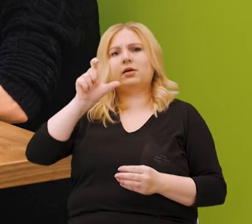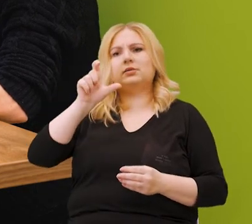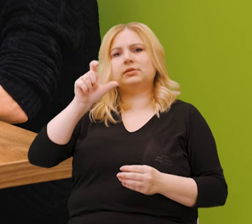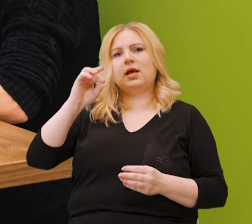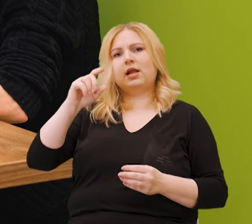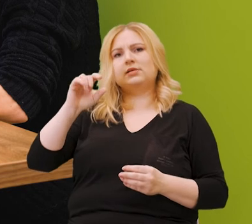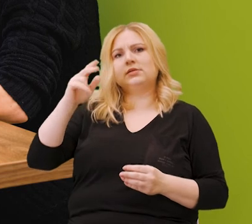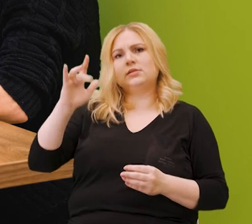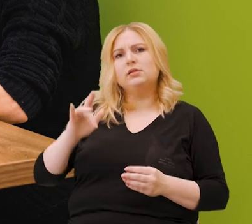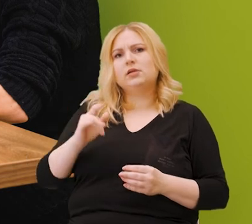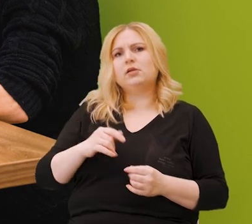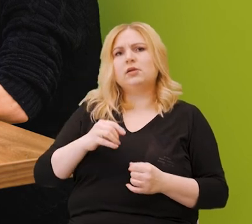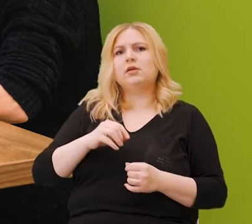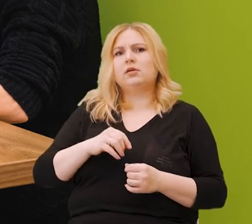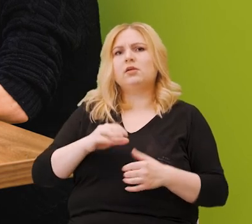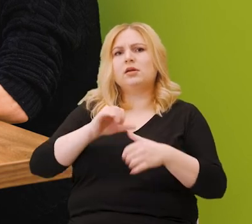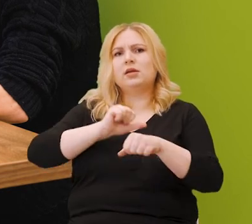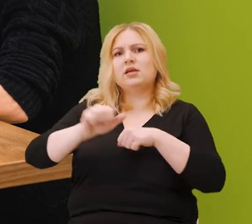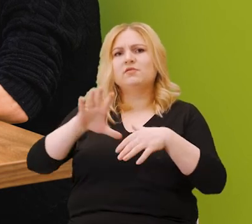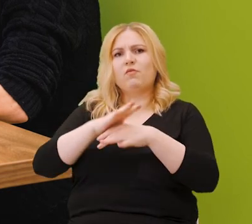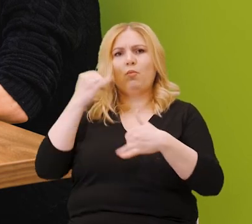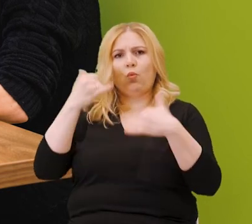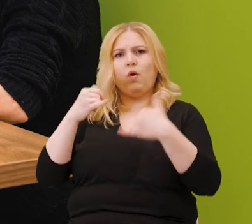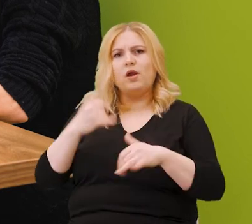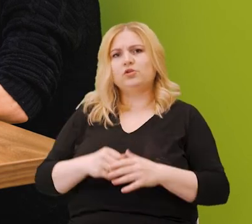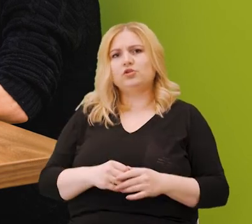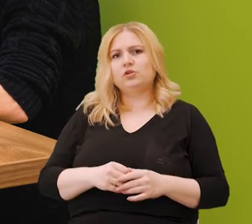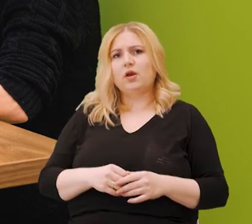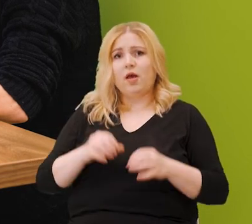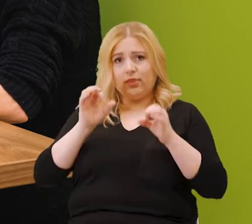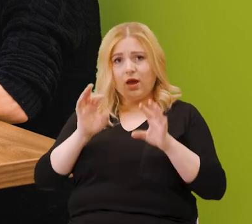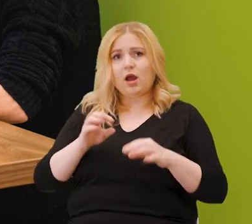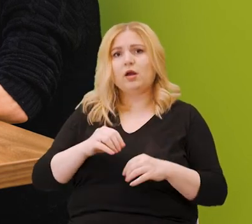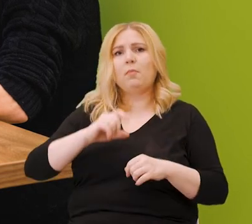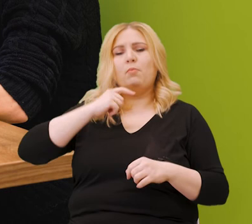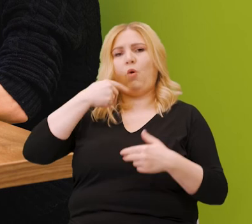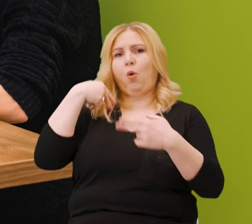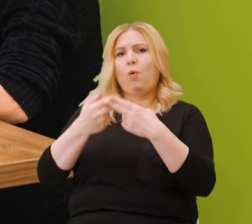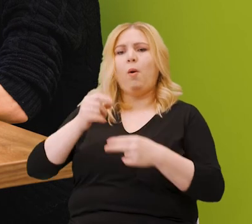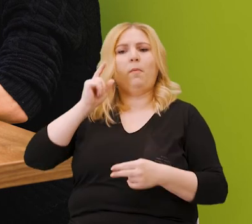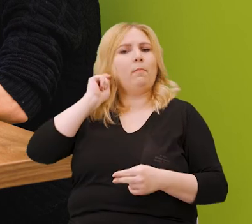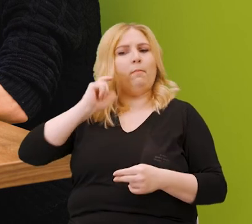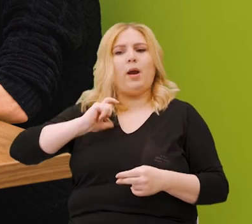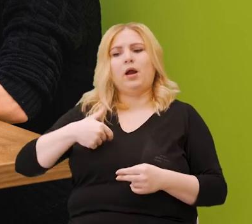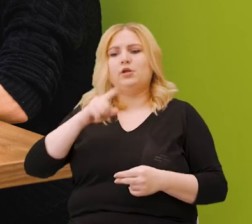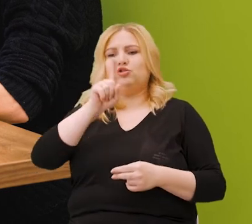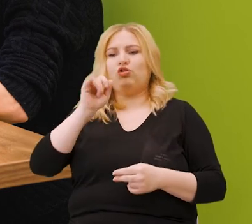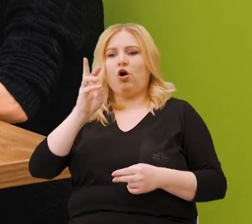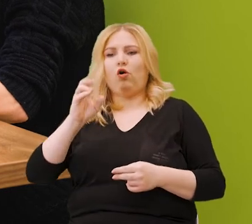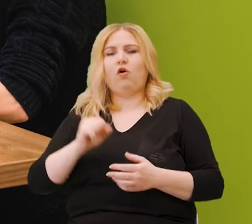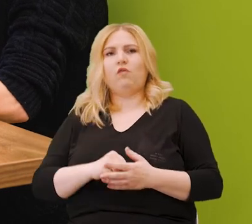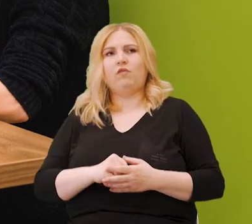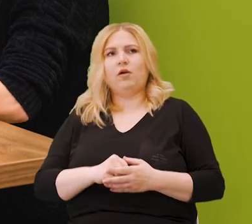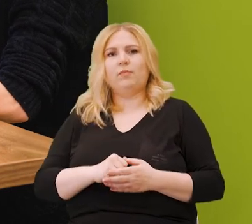poruszyć matkę Celestyny, była w oczywistym błędzie. Tak? Spytała z roztargnieniem pani Żakowa. No,